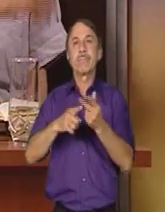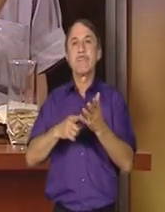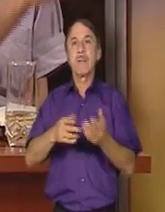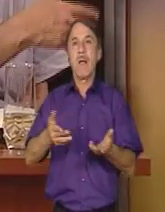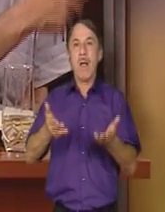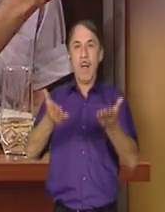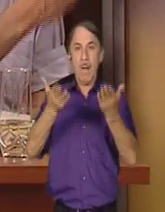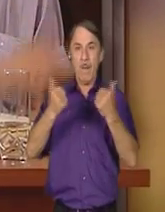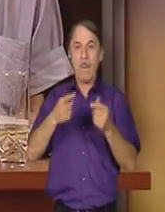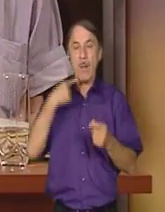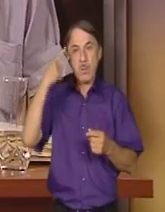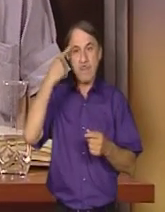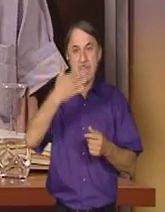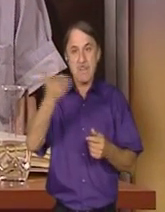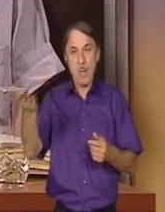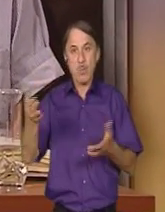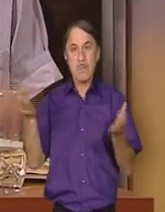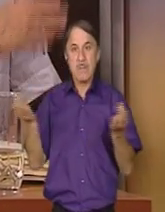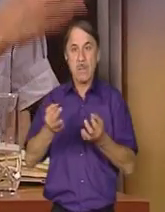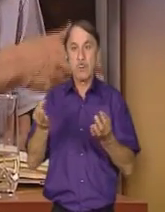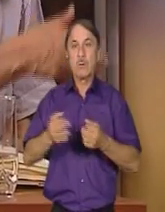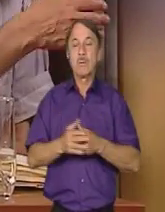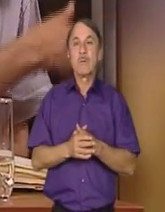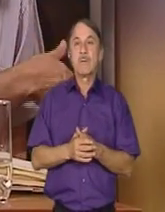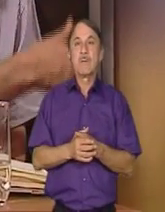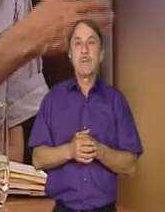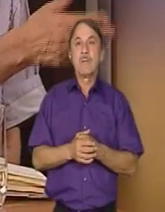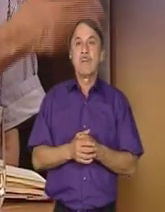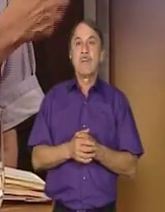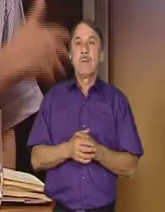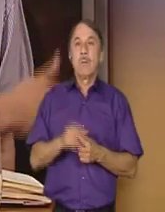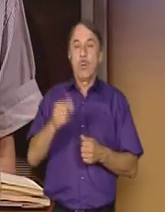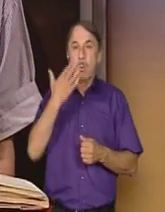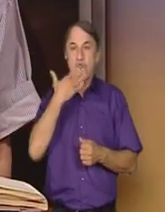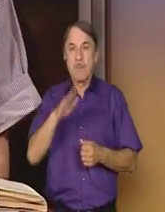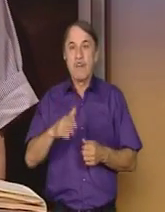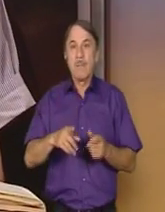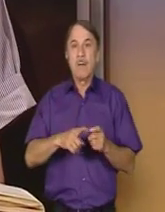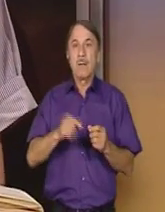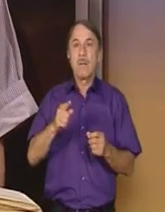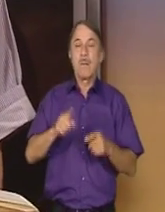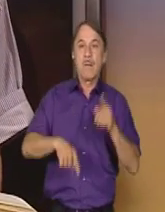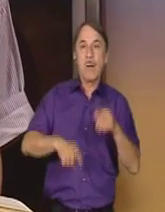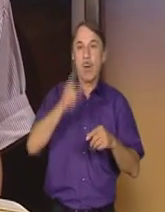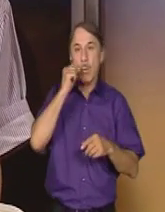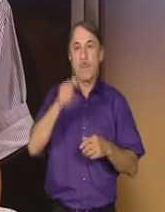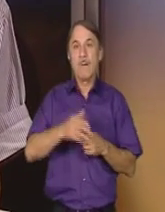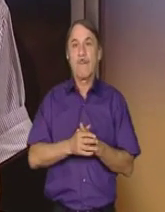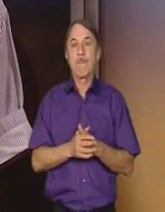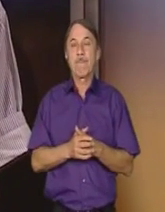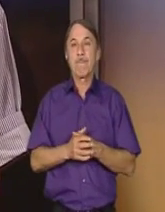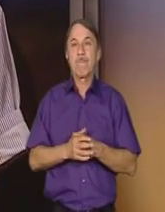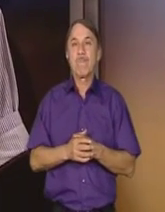onda dolazi Mihajlo Pantić, najveći naš pripovedač, onda Vava Petković, Vladislav Gordić, muž, naš sugrađanin,